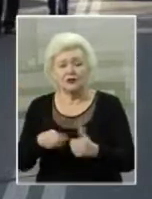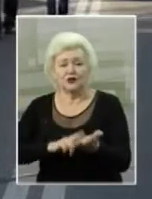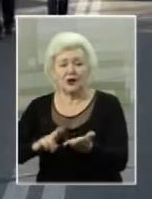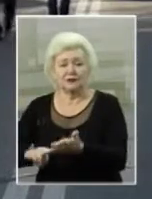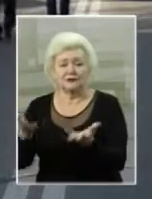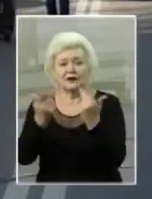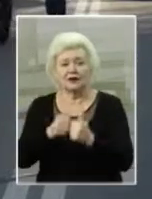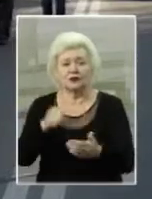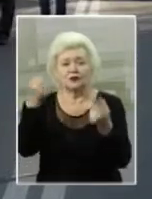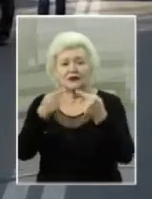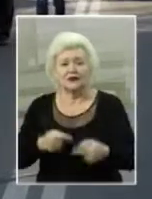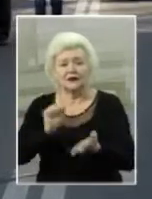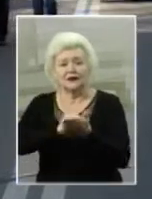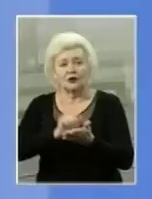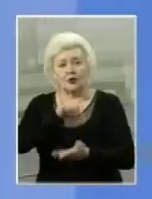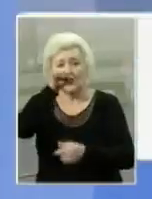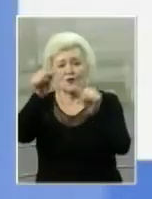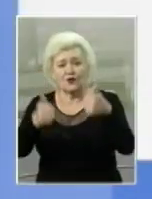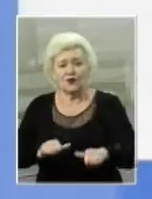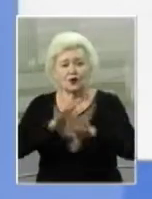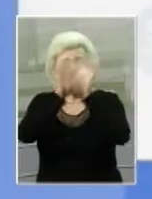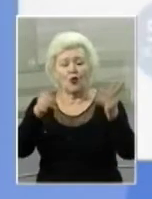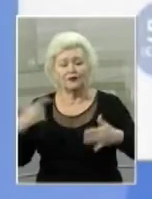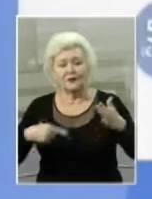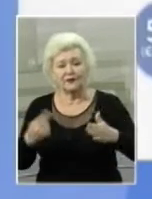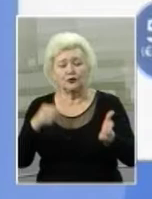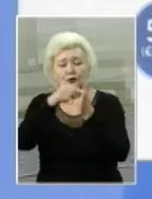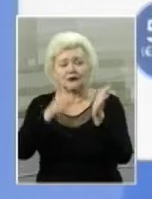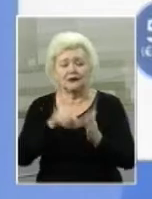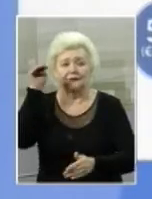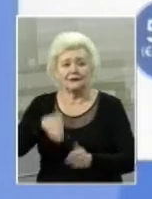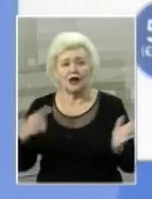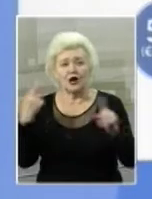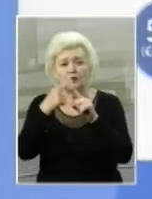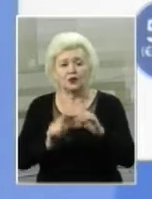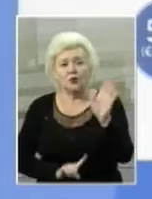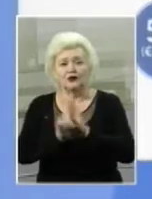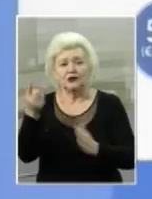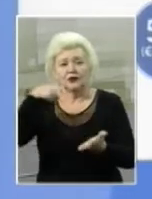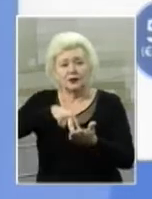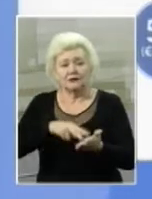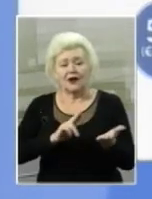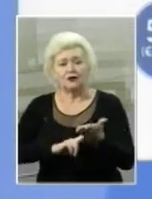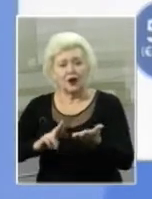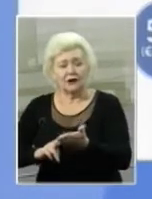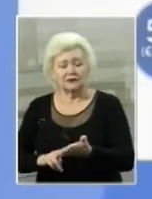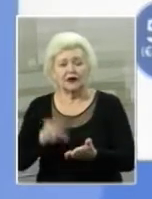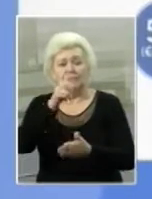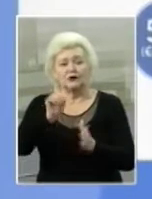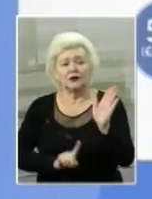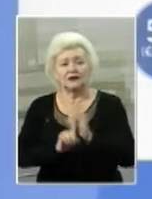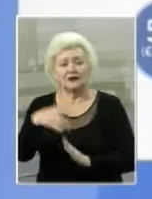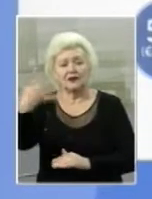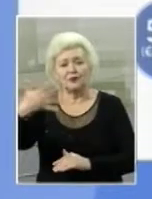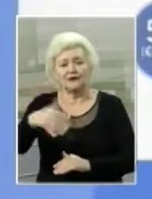згідно з документом за такою формулою. Об'єм двигуна ділять на 1000 і множать на початкову ставку акцизу. Вона стала